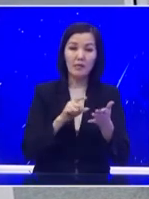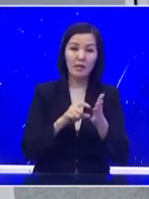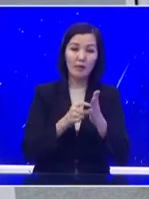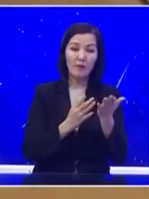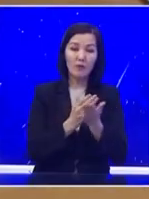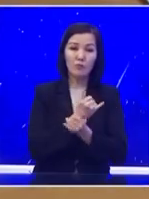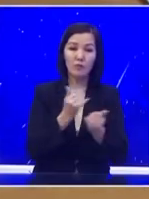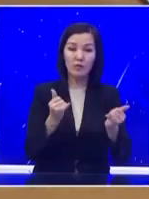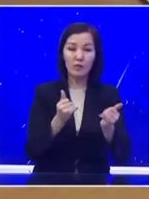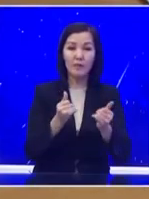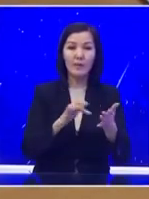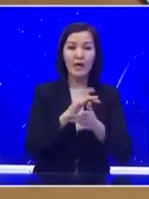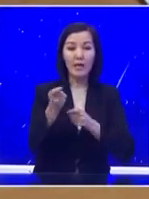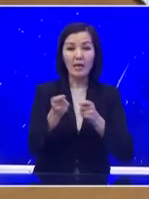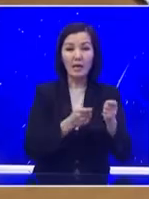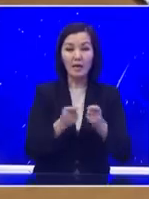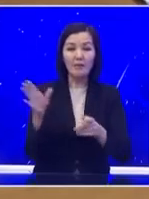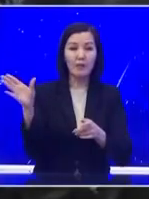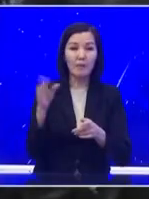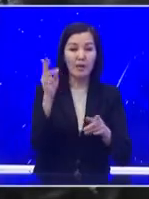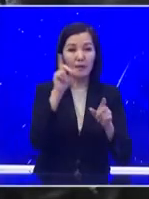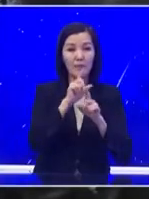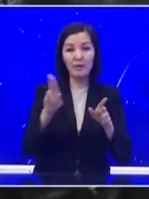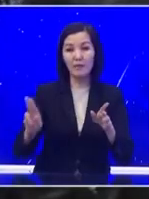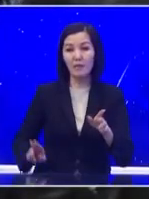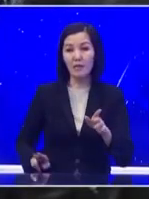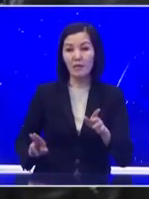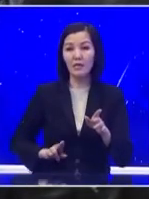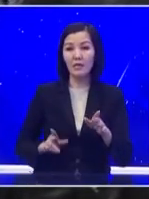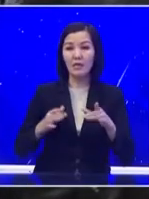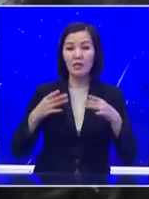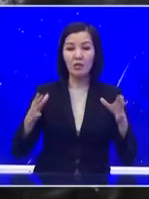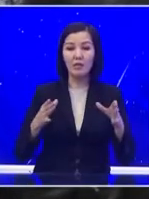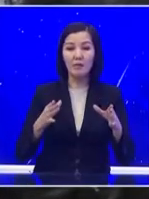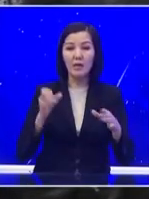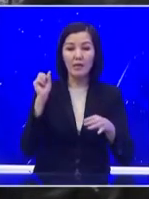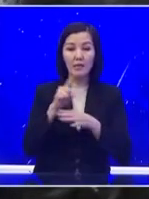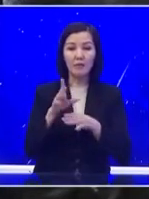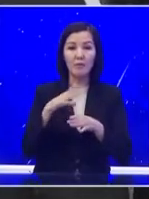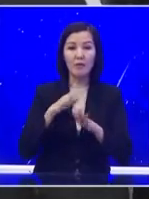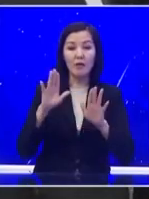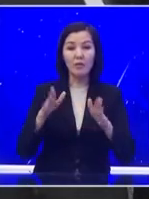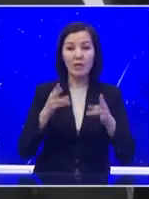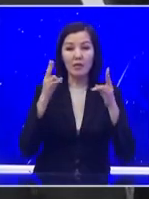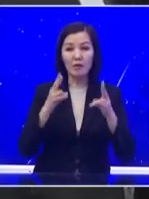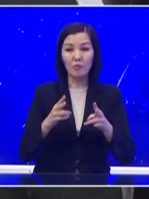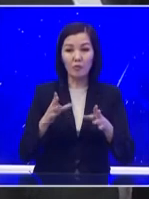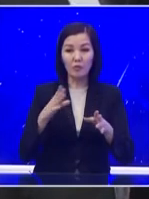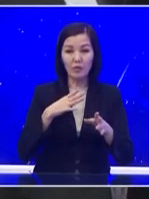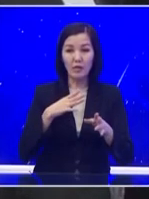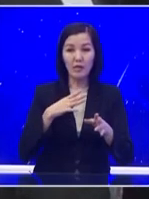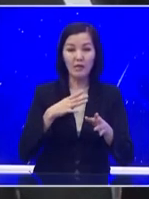қатар қалалық әкімдік бұл жерге барлық мектеп директорларын жинап нұсқау берді. Алда жалда төтенше жағдай орын